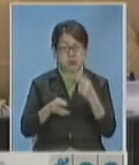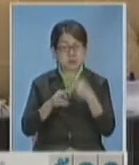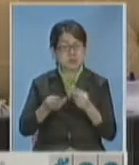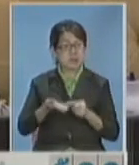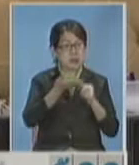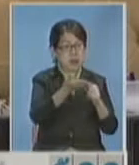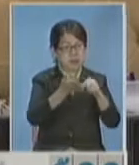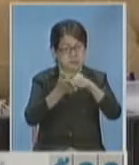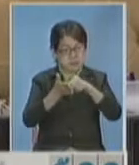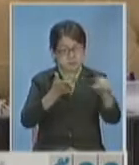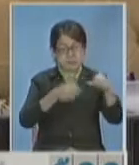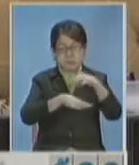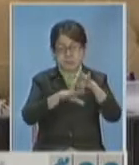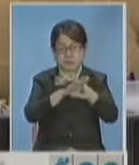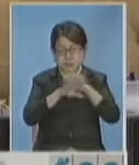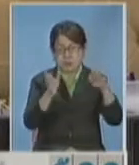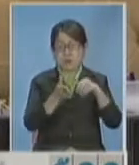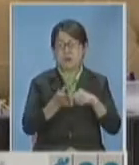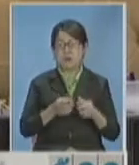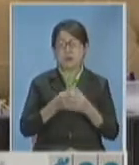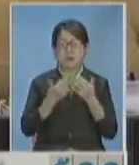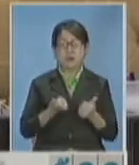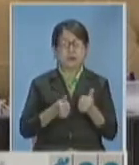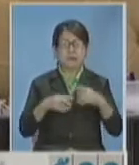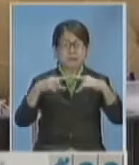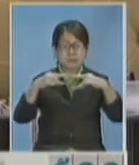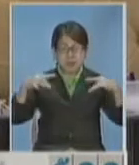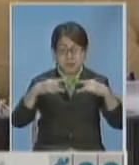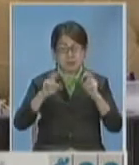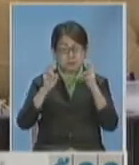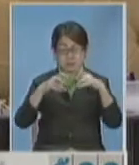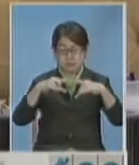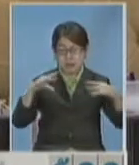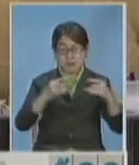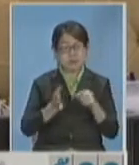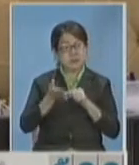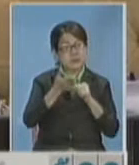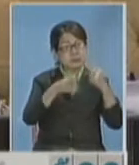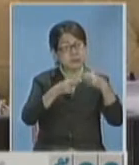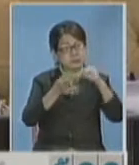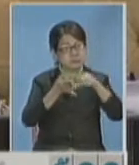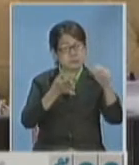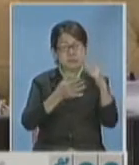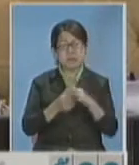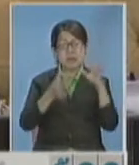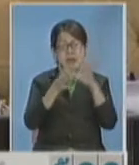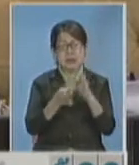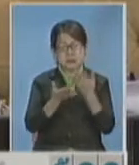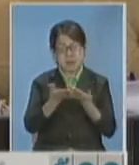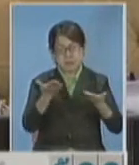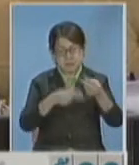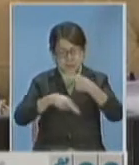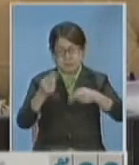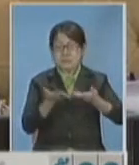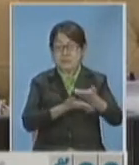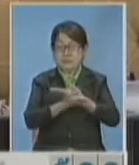อนแต่นี่ไม่ใช่ยติไม่ไว้วางใจแล้วไม่มีการยื่นถอดถอนเป็นแค่ยติงบประมาณท่านก็เล่นซ